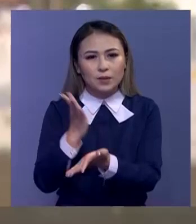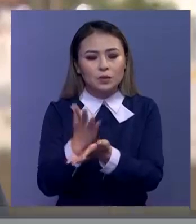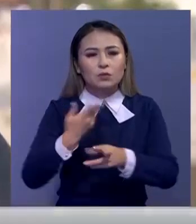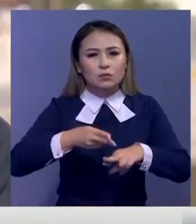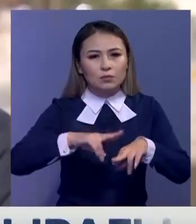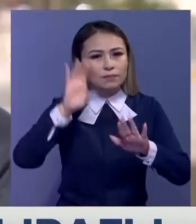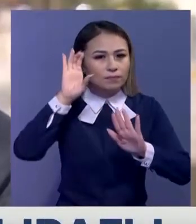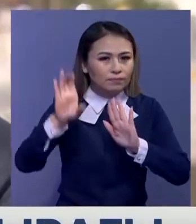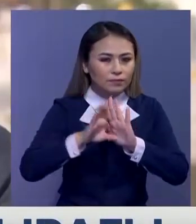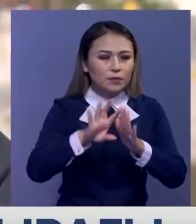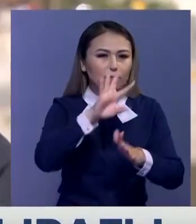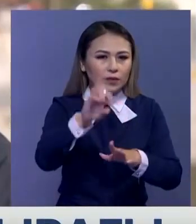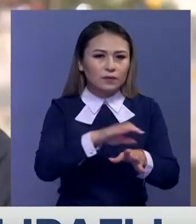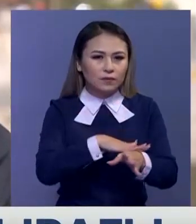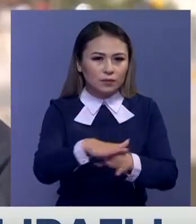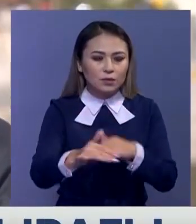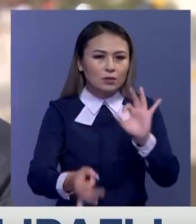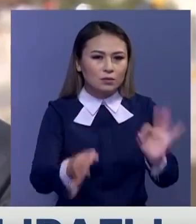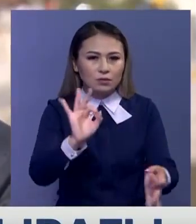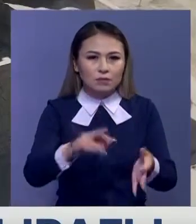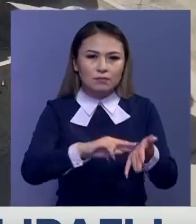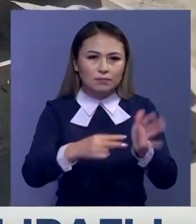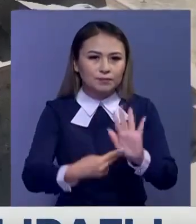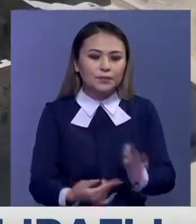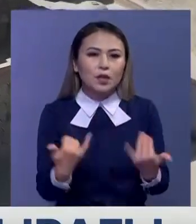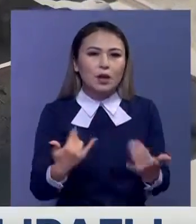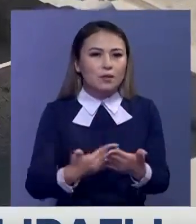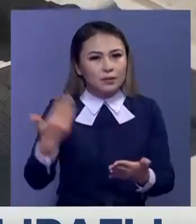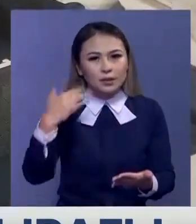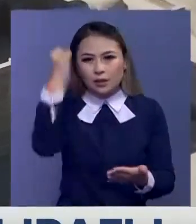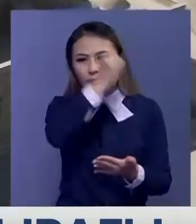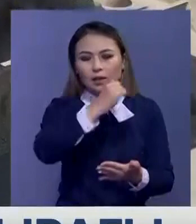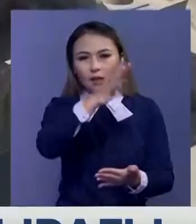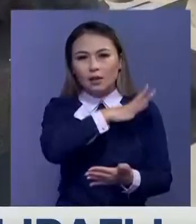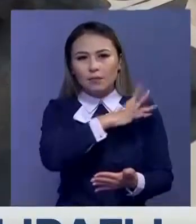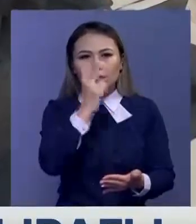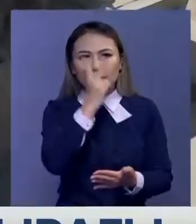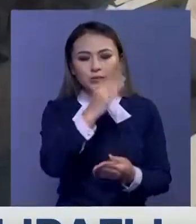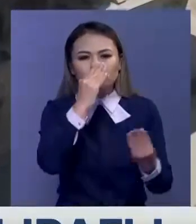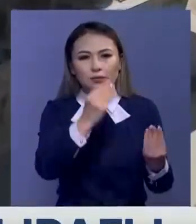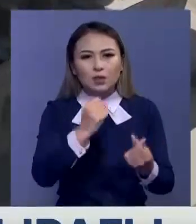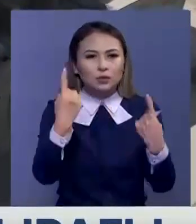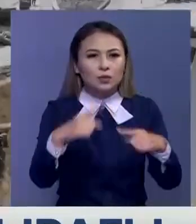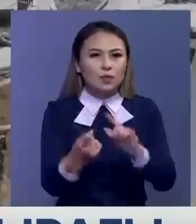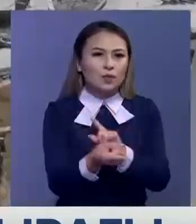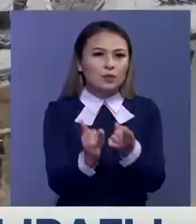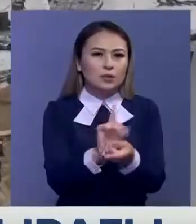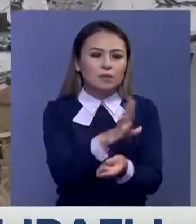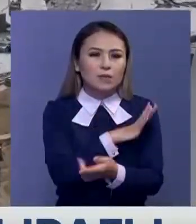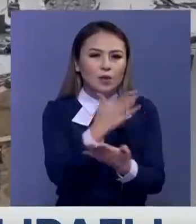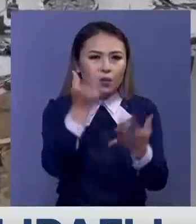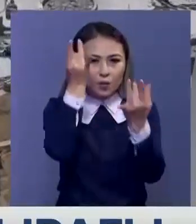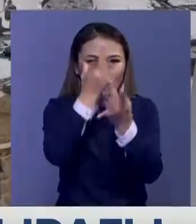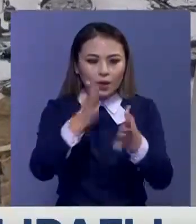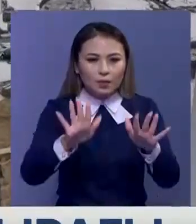бәріне орындадық, соған сәйкес жобаларды іске асырдық. Былтыр келген адамның биыл көзіне оттай басылатын үлкен өзгерістің бірі – мәдени,